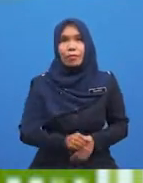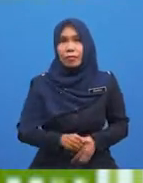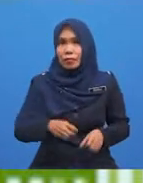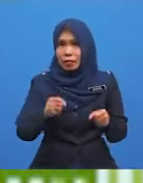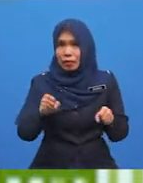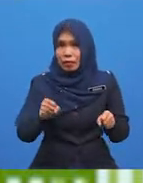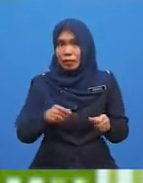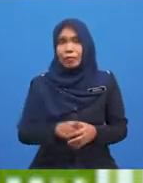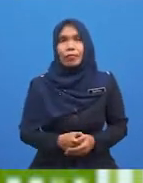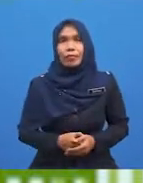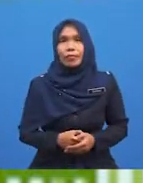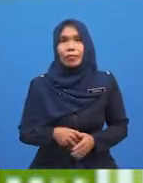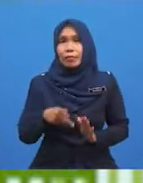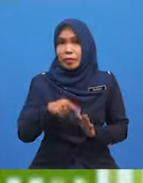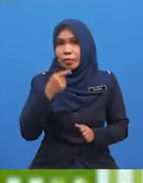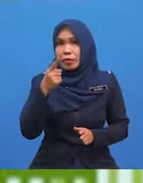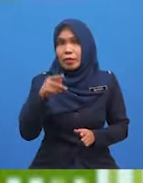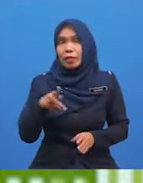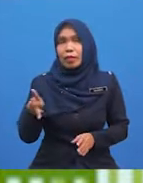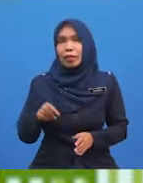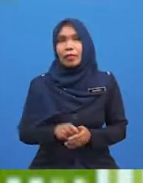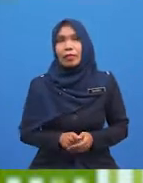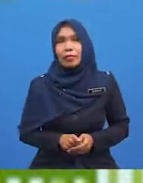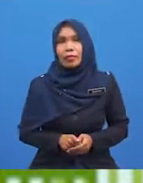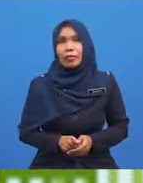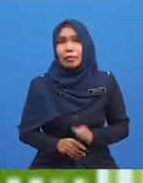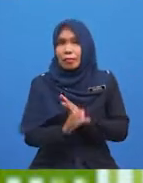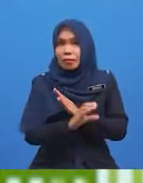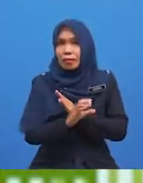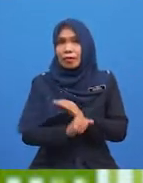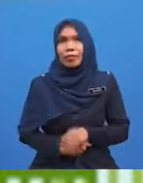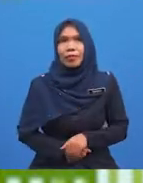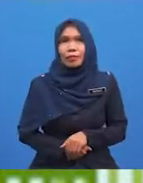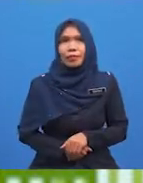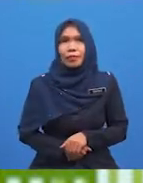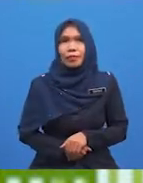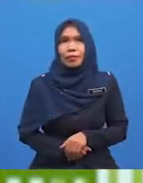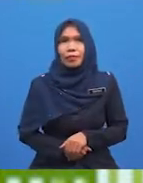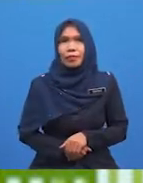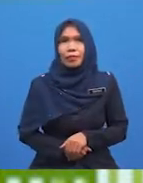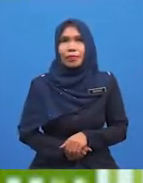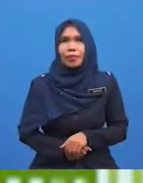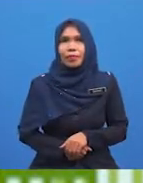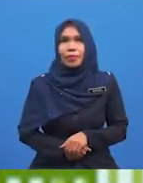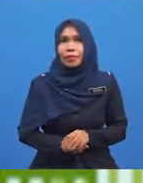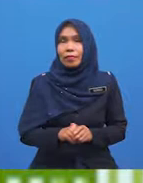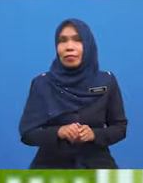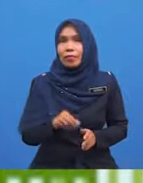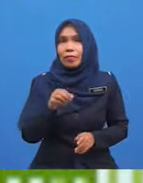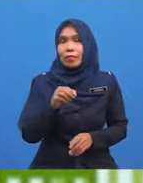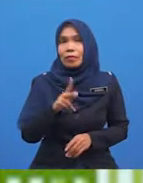sistem pemerintahan negara, satu lagi konsep yang perlu pelajar faham ialah